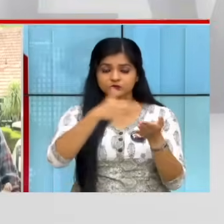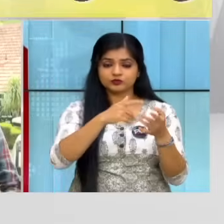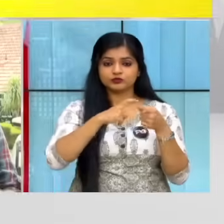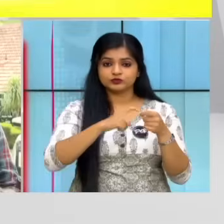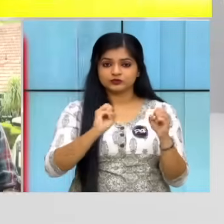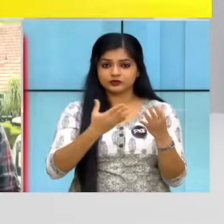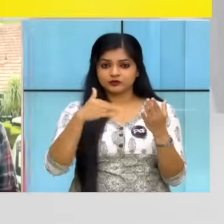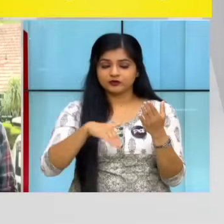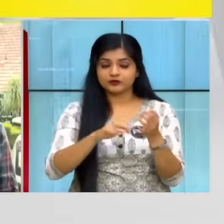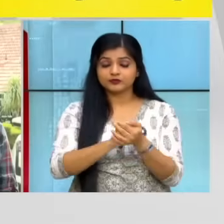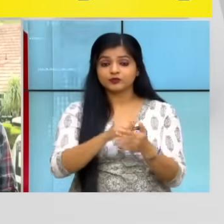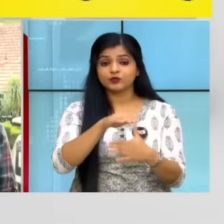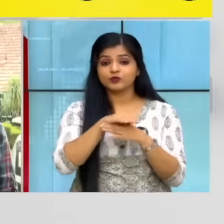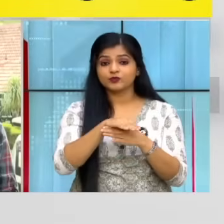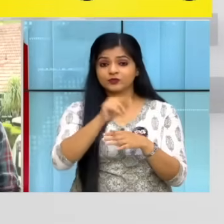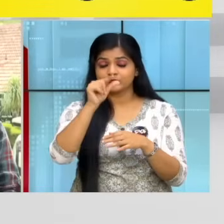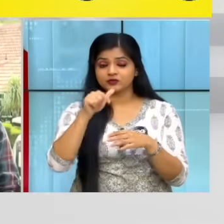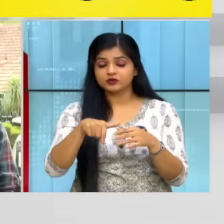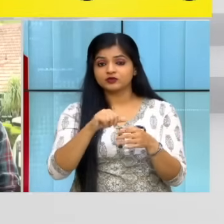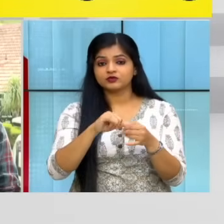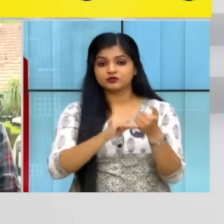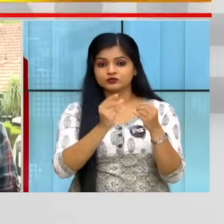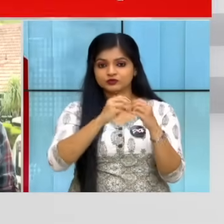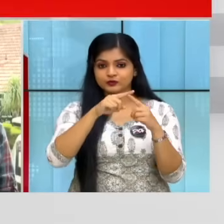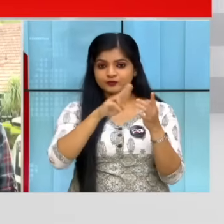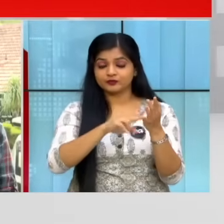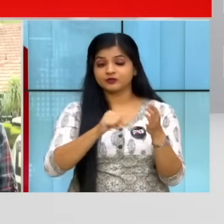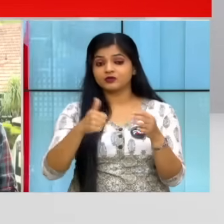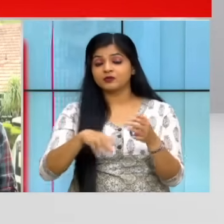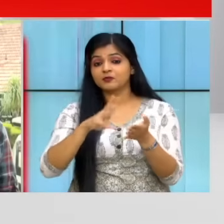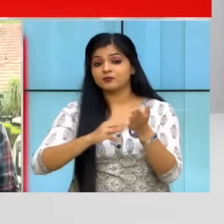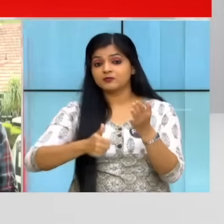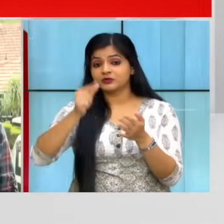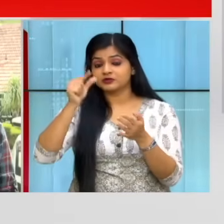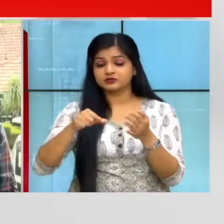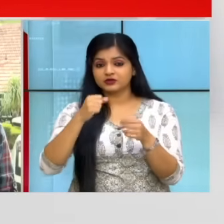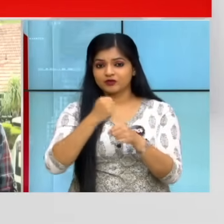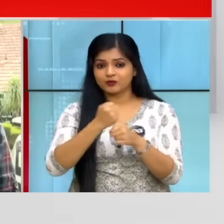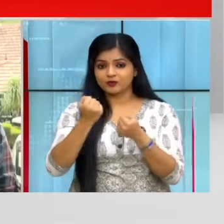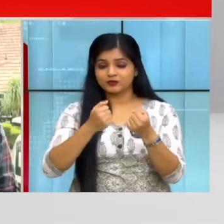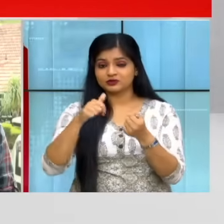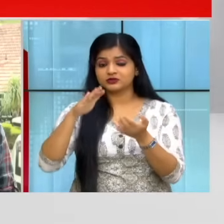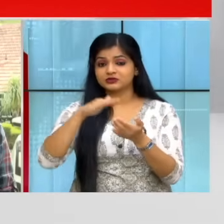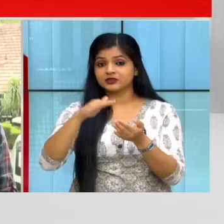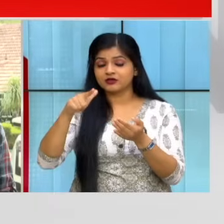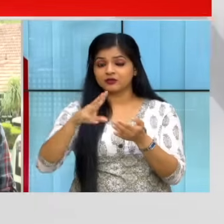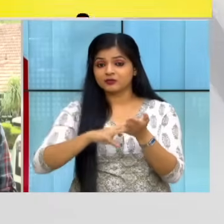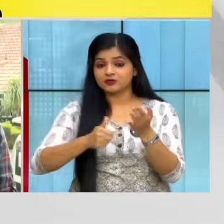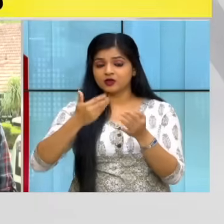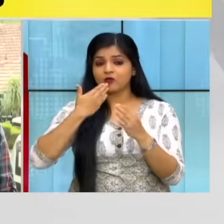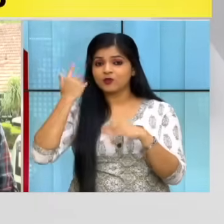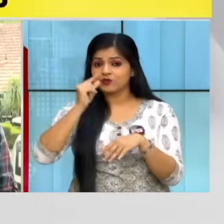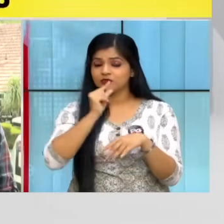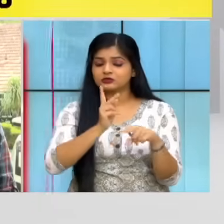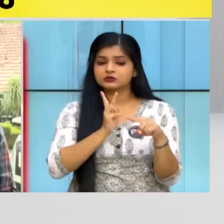ഈ കണ്ടക്ടർ സുബിനും ഒപ്പം ഈ ലാൽ സജീവും KSRTC സ്റ്റേഷൻ മാസ്റ്ററും തങ്ങളുടെ പഴയ മൊഴിയിൽ തന്നെ ഉറച്ചു